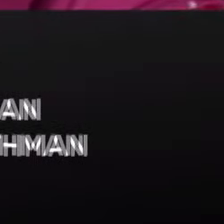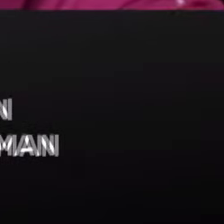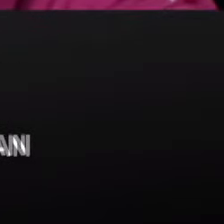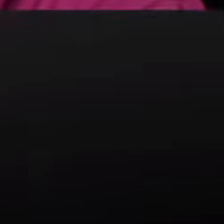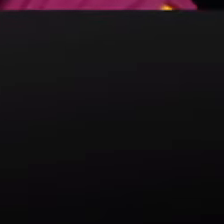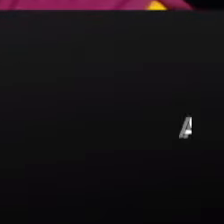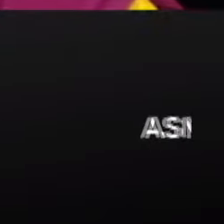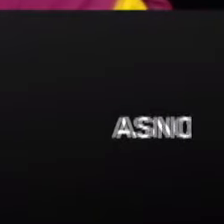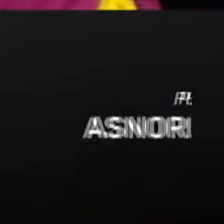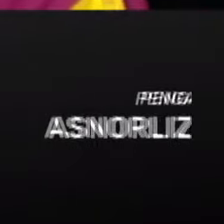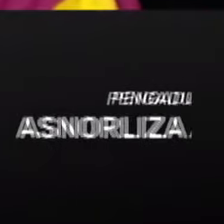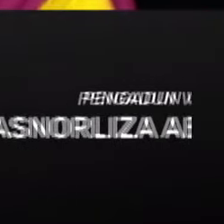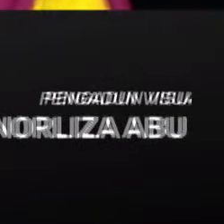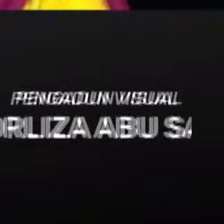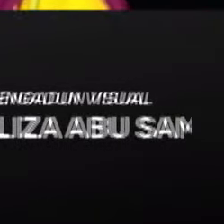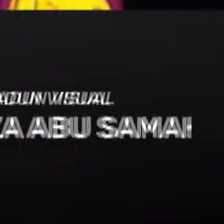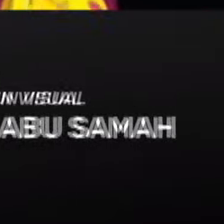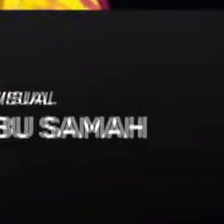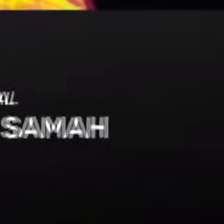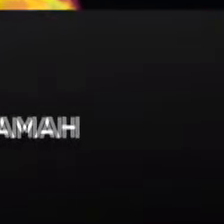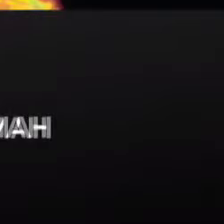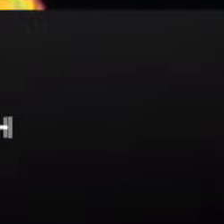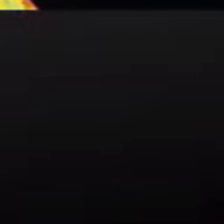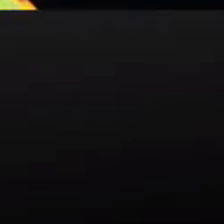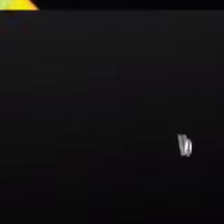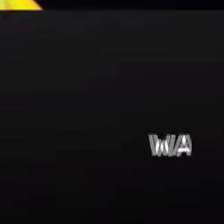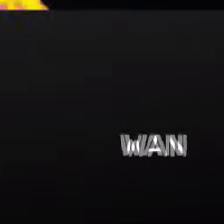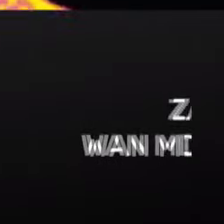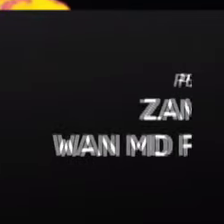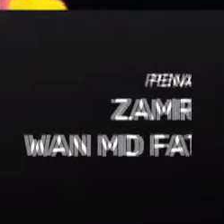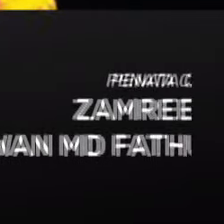Hai mungkin Hai Senyum dong